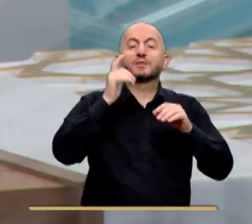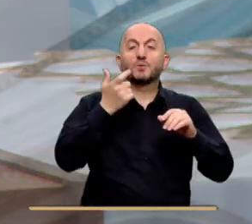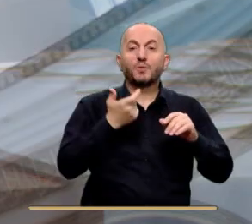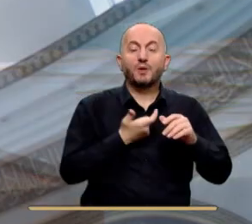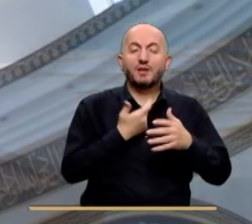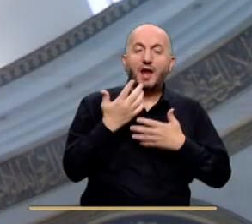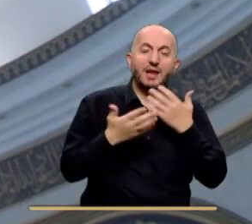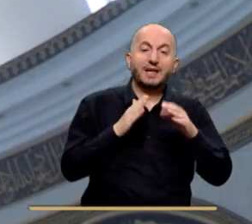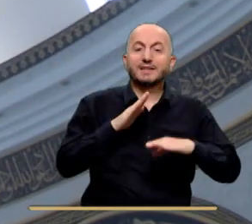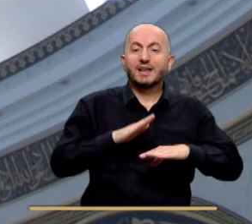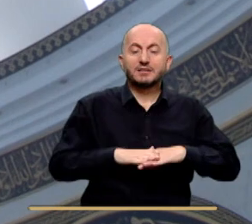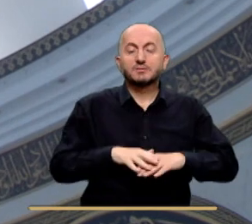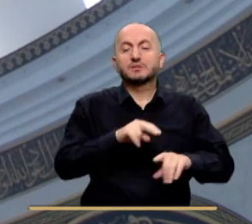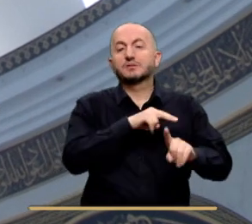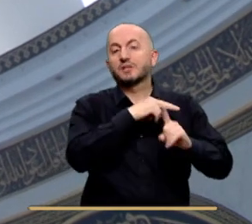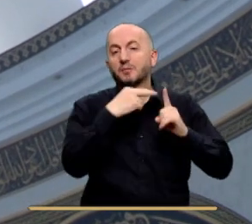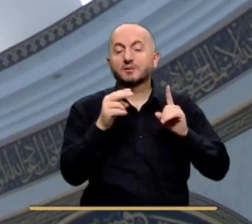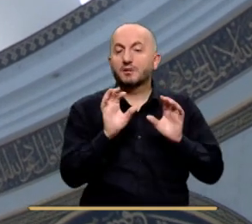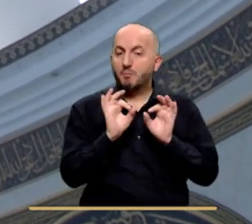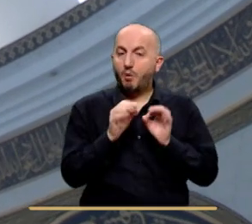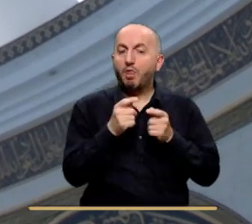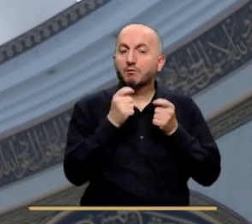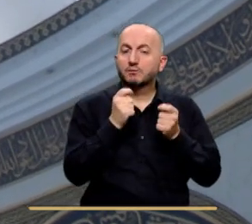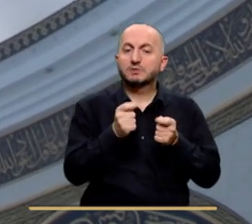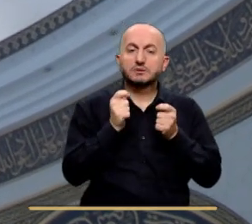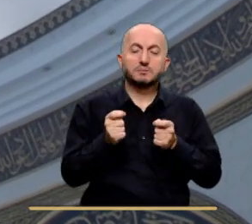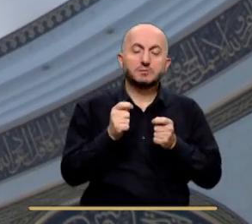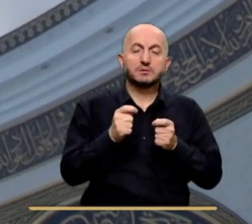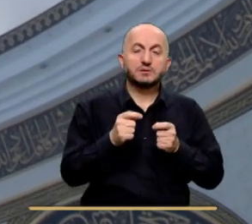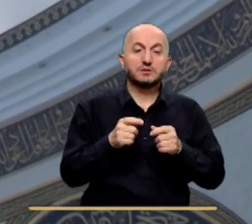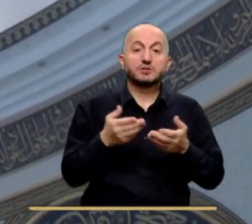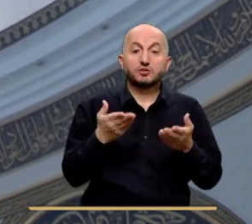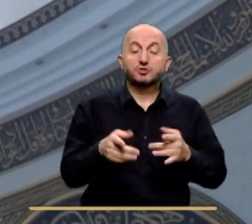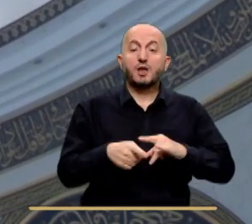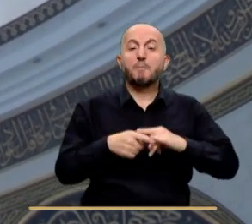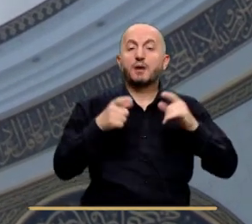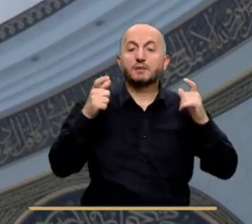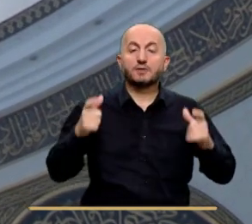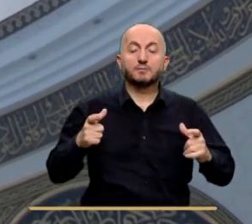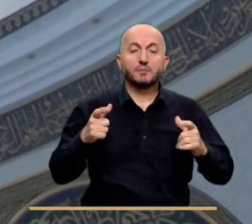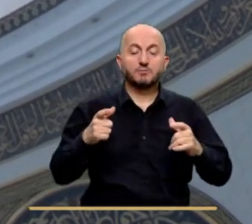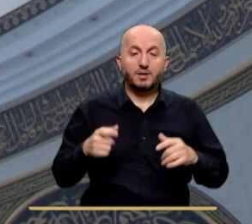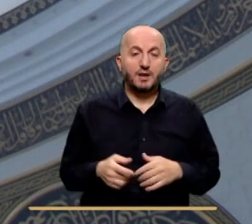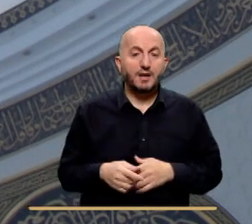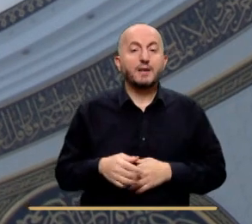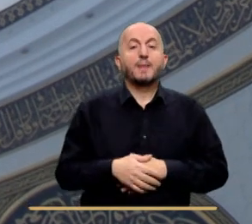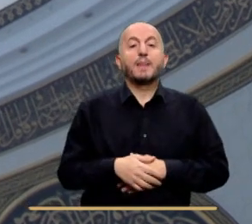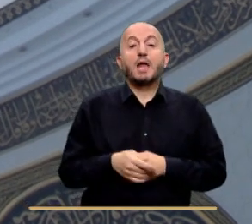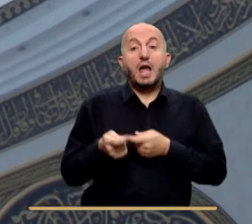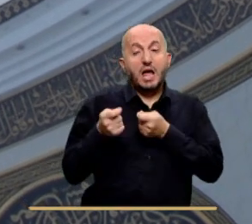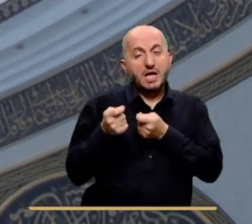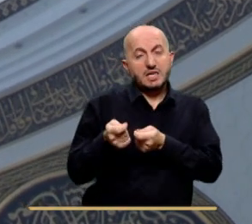etmiş. Sahabesini bu şekilde yetiştirmiş. İşte Mekke-i Mükerreme'de Darul Erkam'da